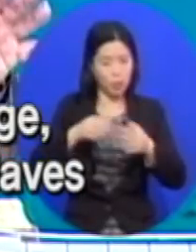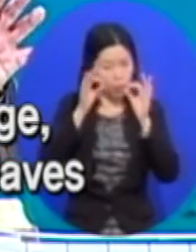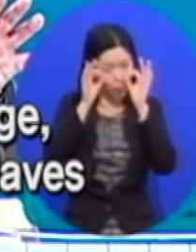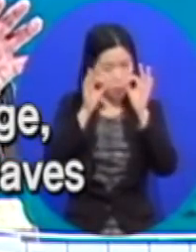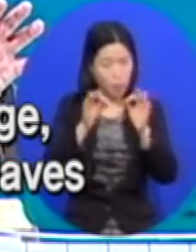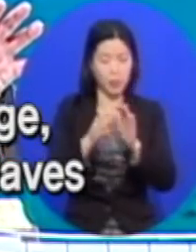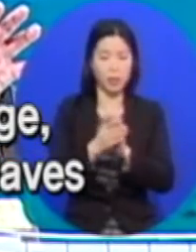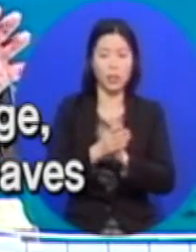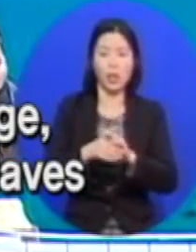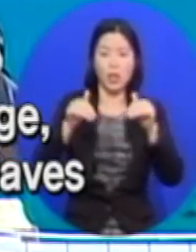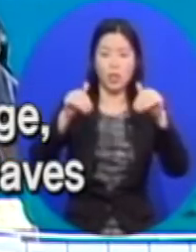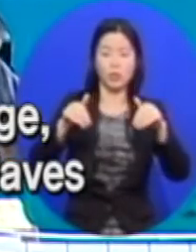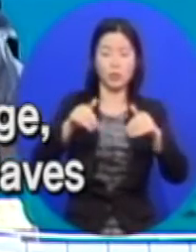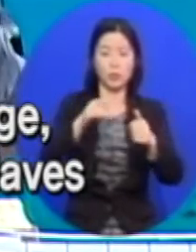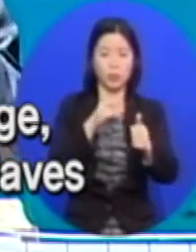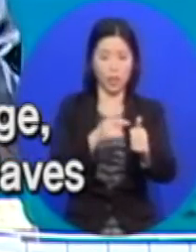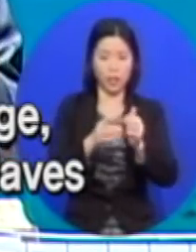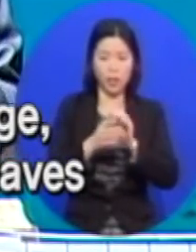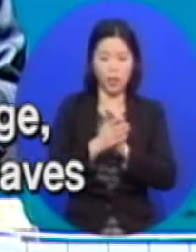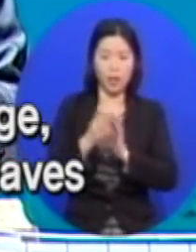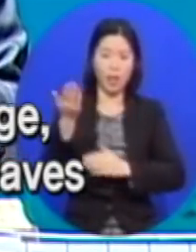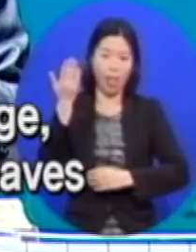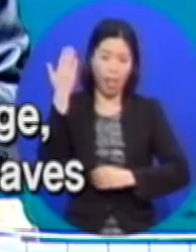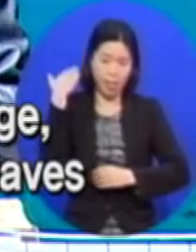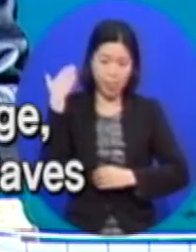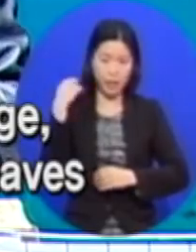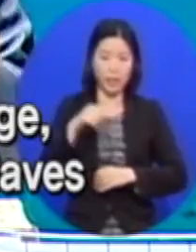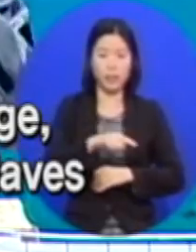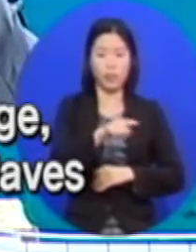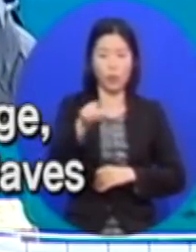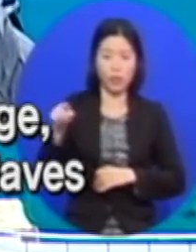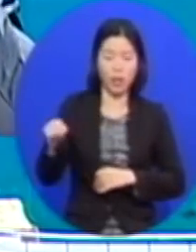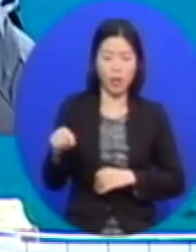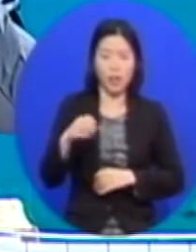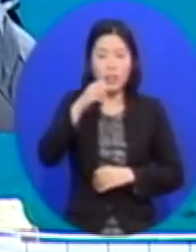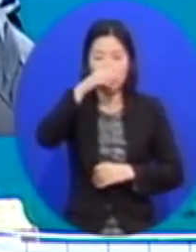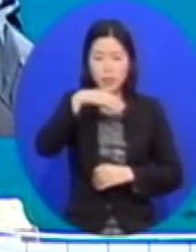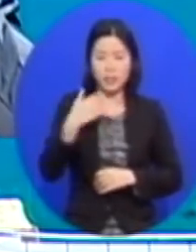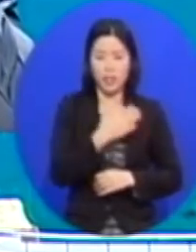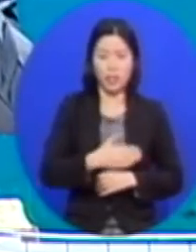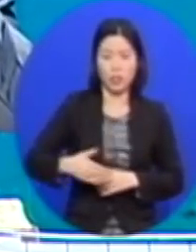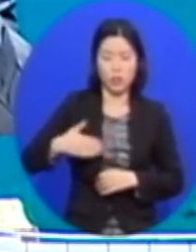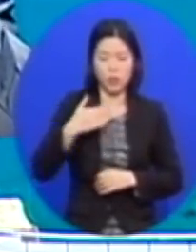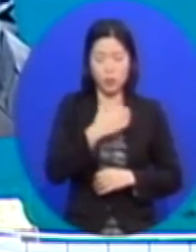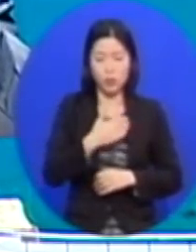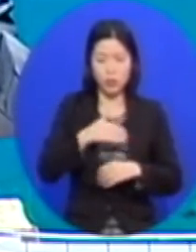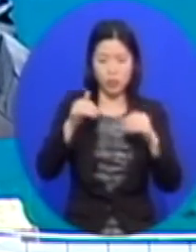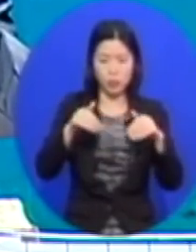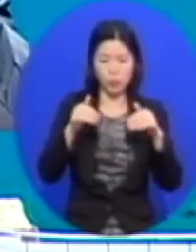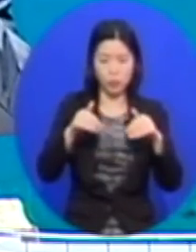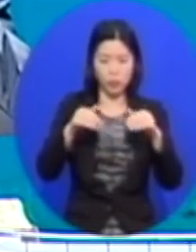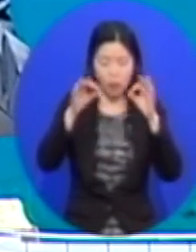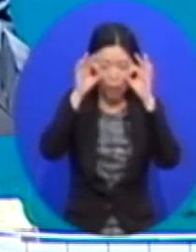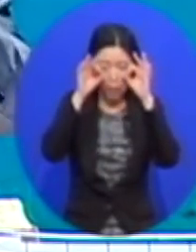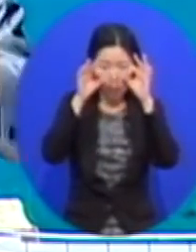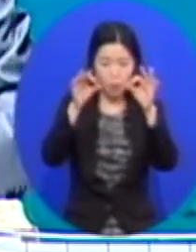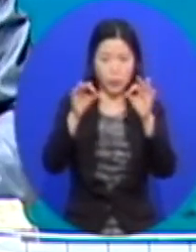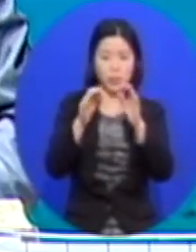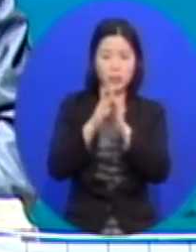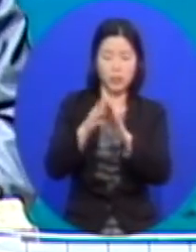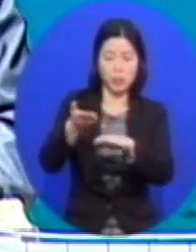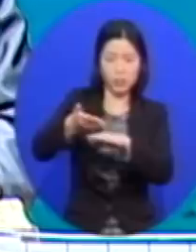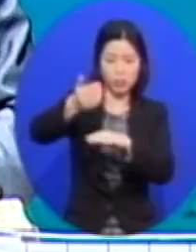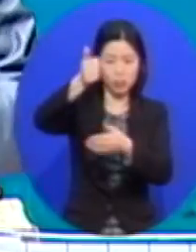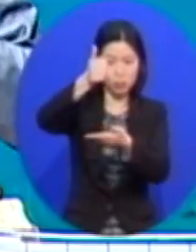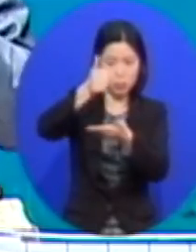종들에게 전에는 너희가 그저 육신의 종을 눈에 보이는 그분에게 섬겨